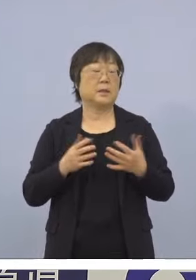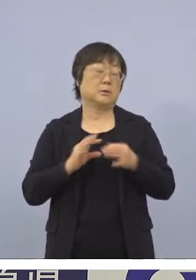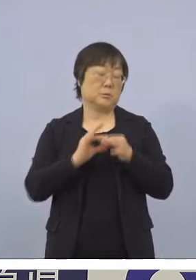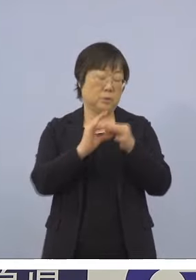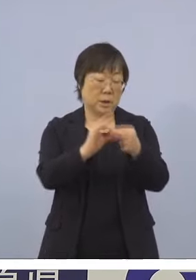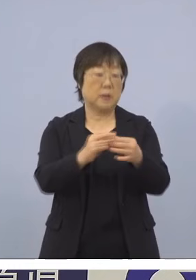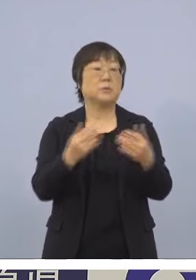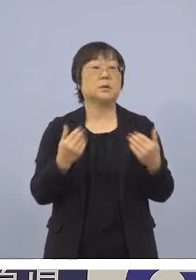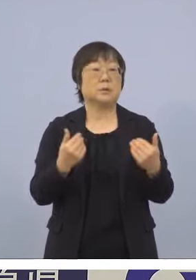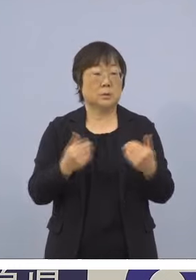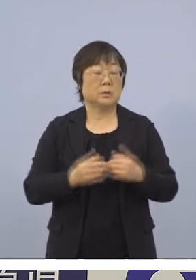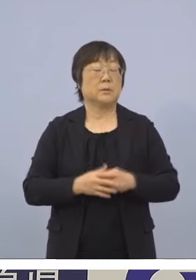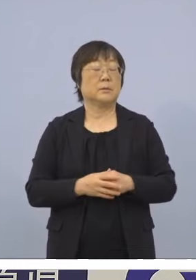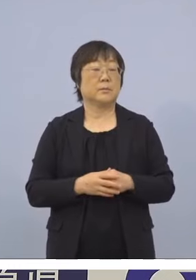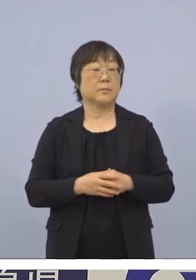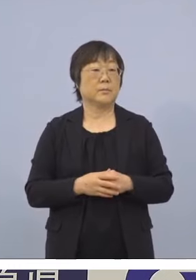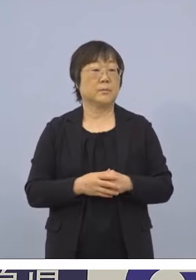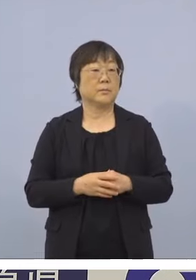ませんのでですね、